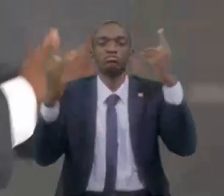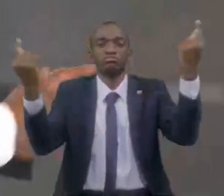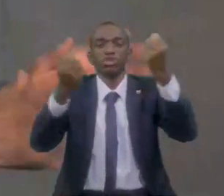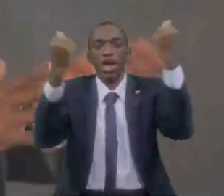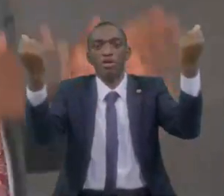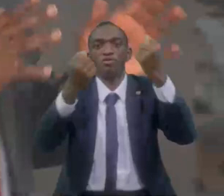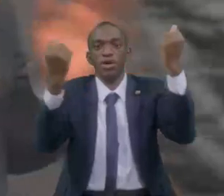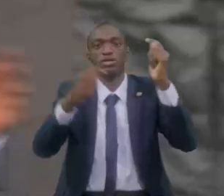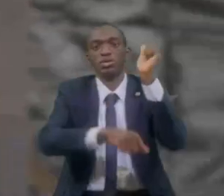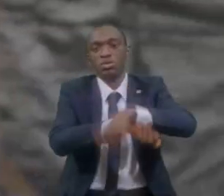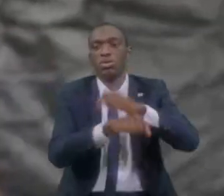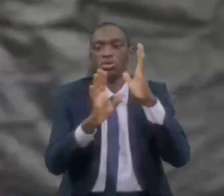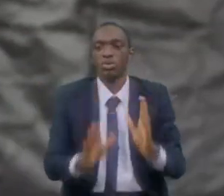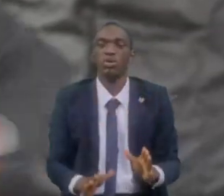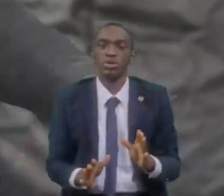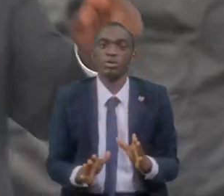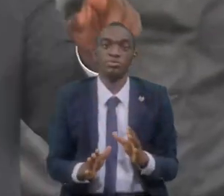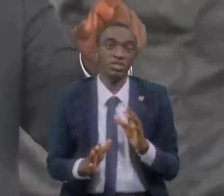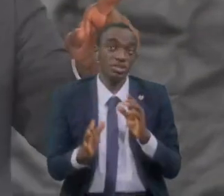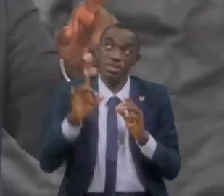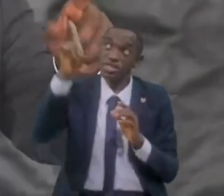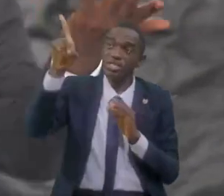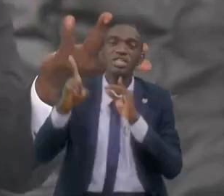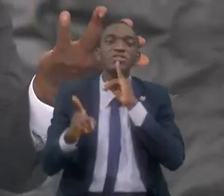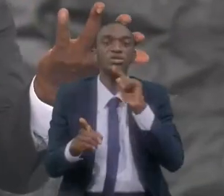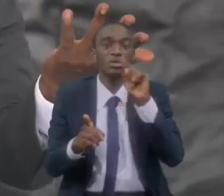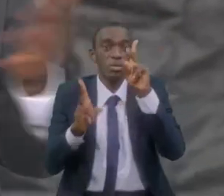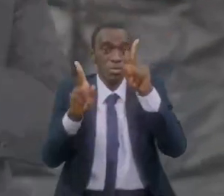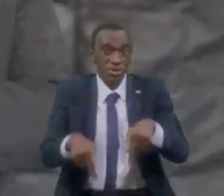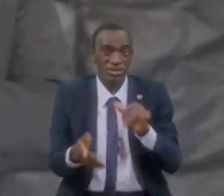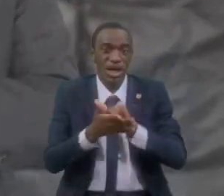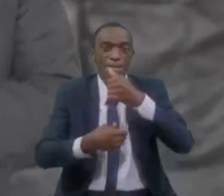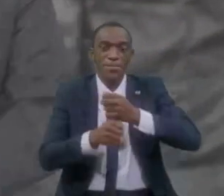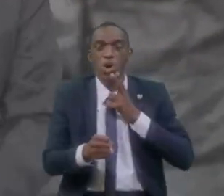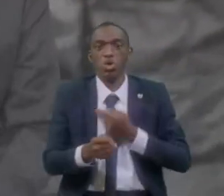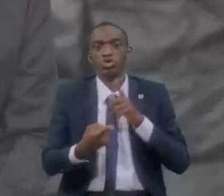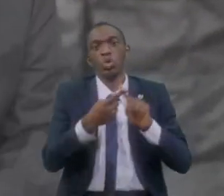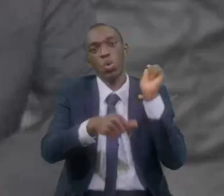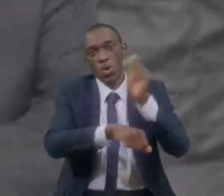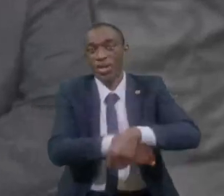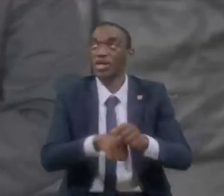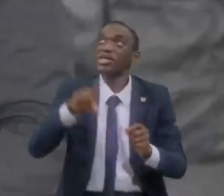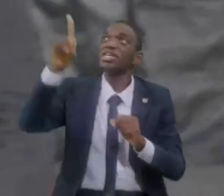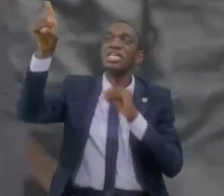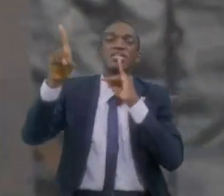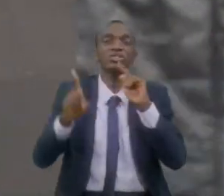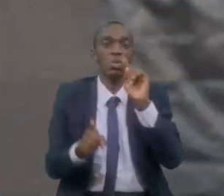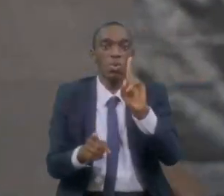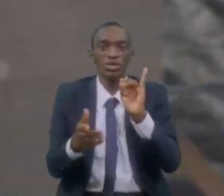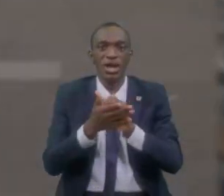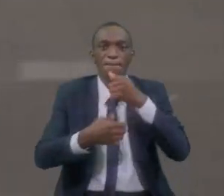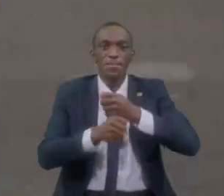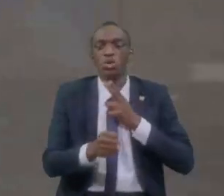Il est celui qui nous fait triompher. C'est lui qui fait de nous des